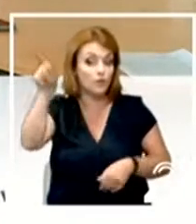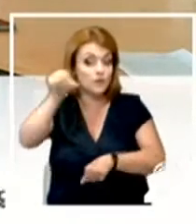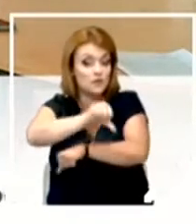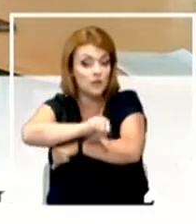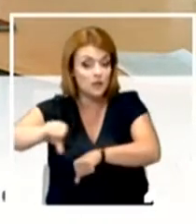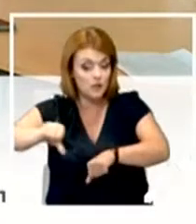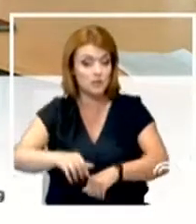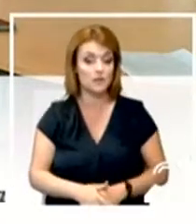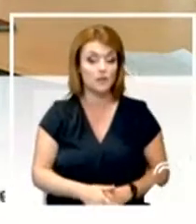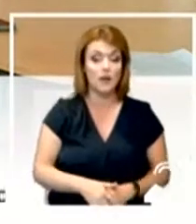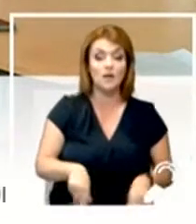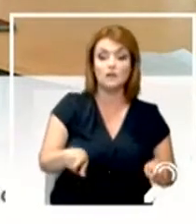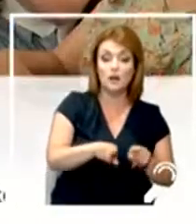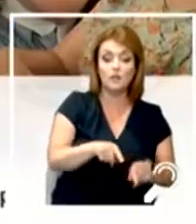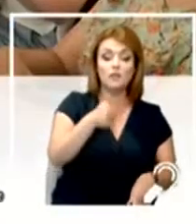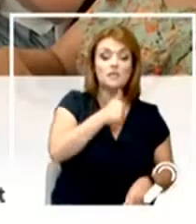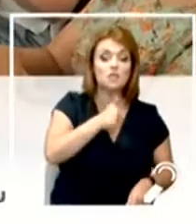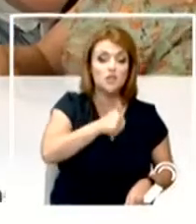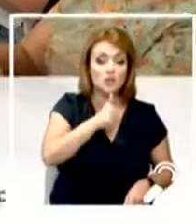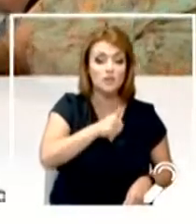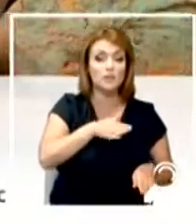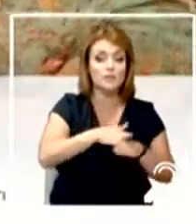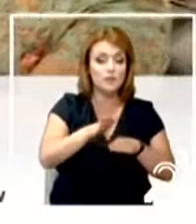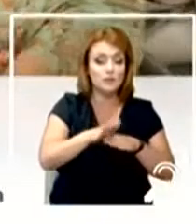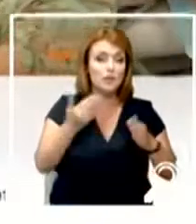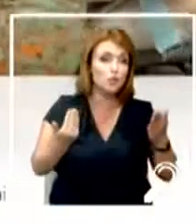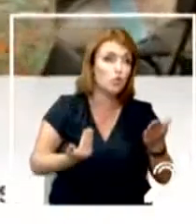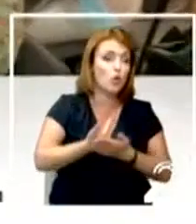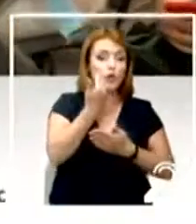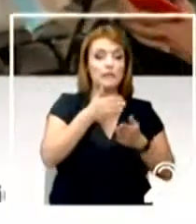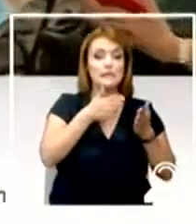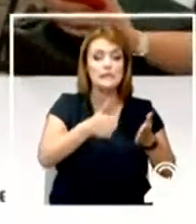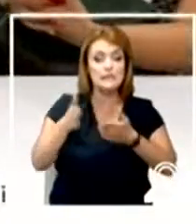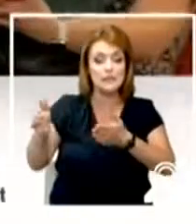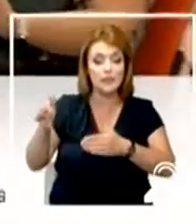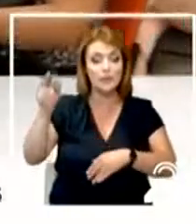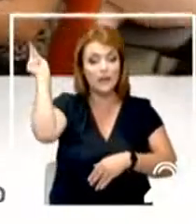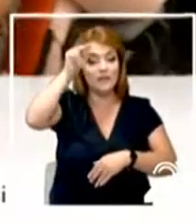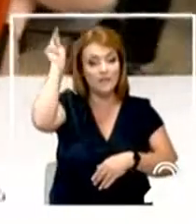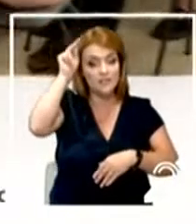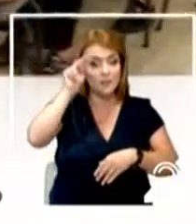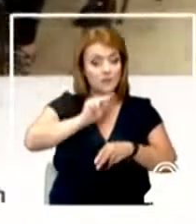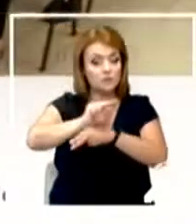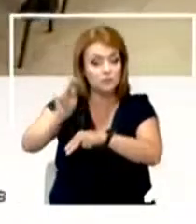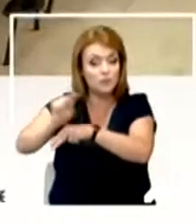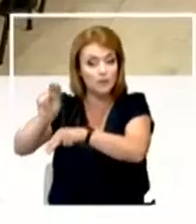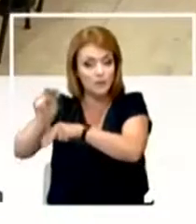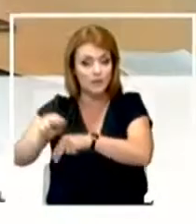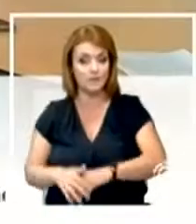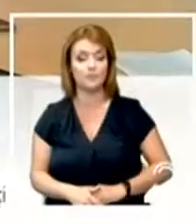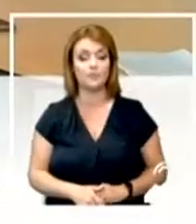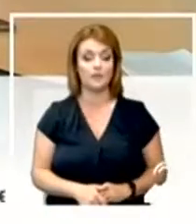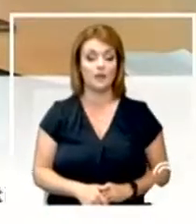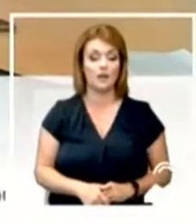și vom încerca să implementăm noi abordări în educație și să creăm acele competențe de care au